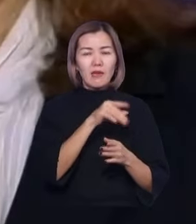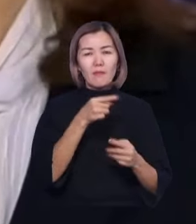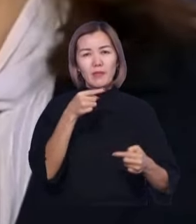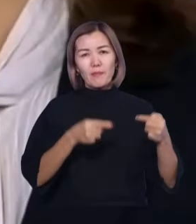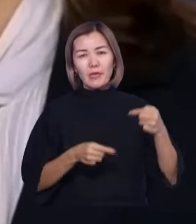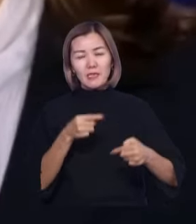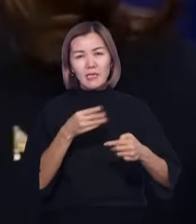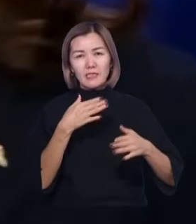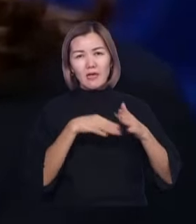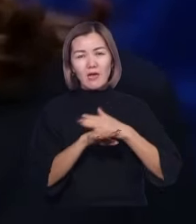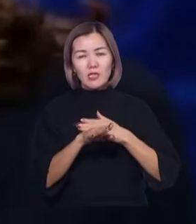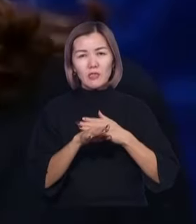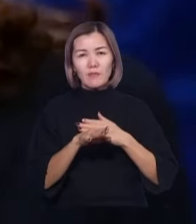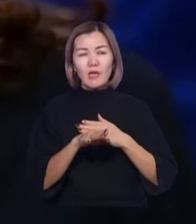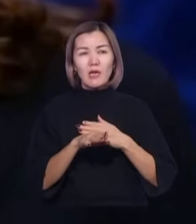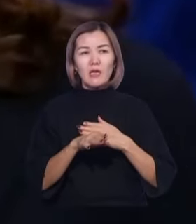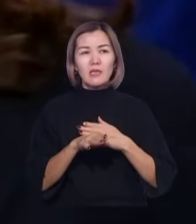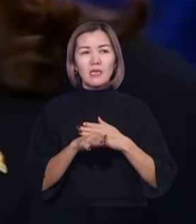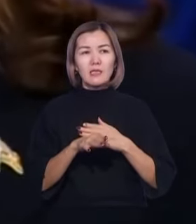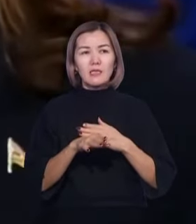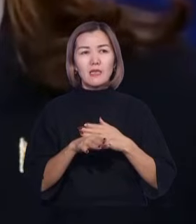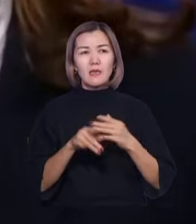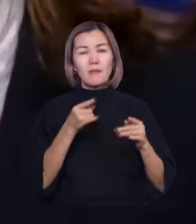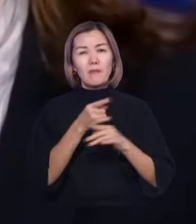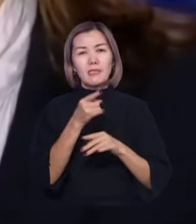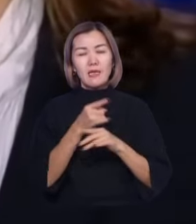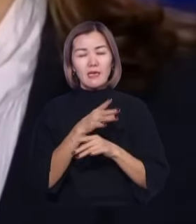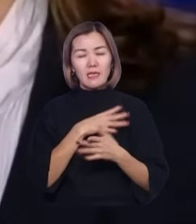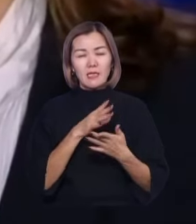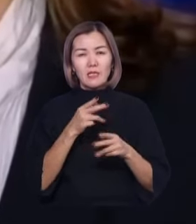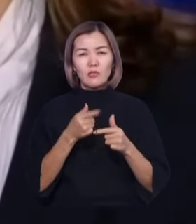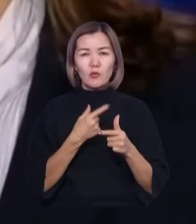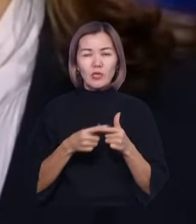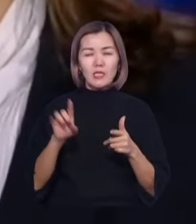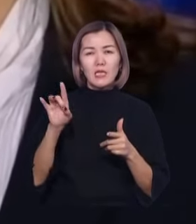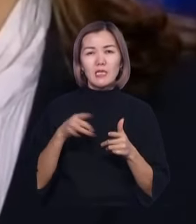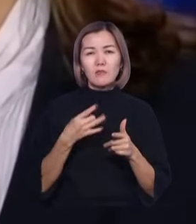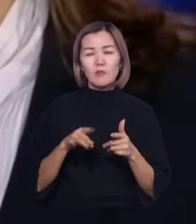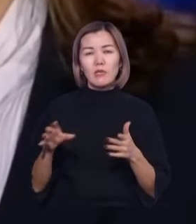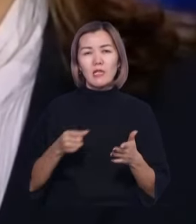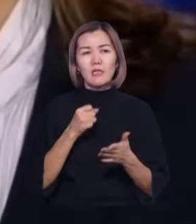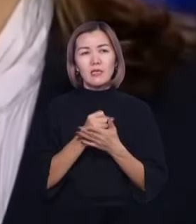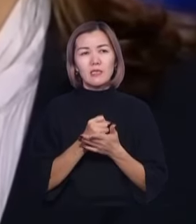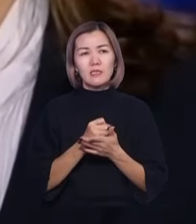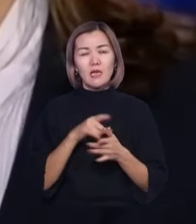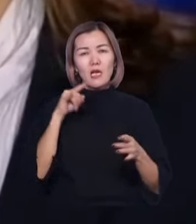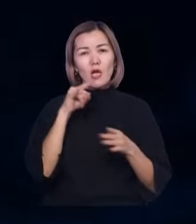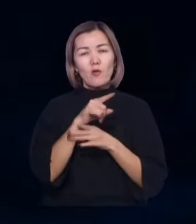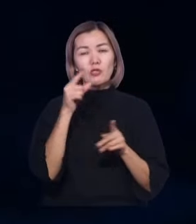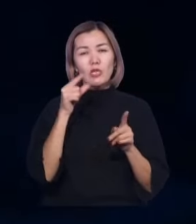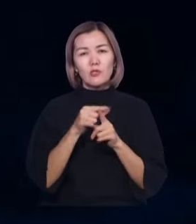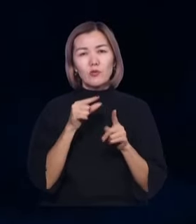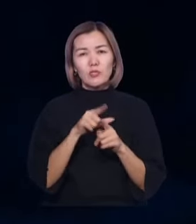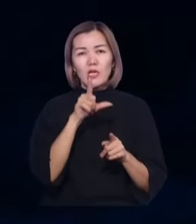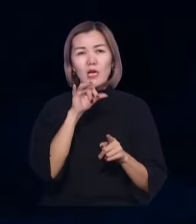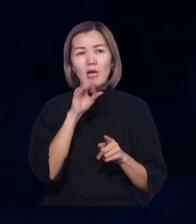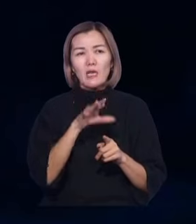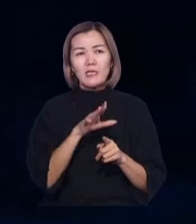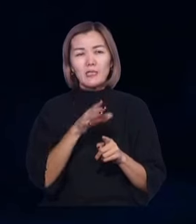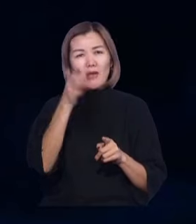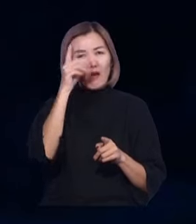пікірсайыстардан қашып, сұхбаттардан бас тартқан үшін мазақ еткен. Ал сол арада республикалық кандидат Детройт әуежайындағы сөзінде Харристі